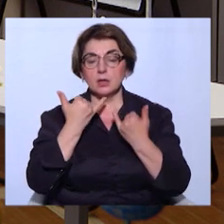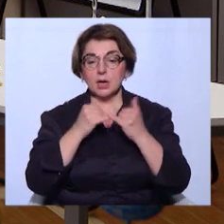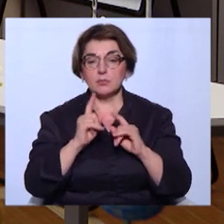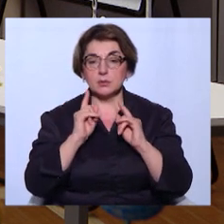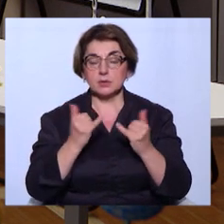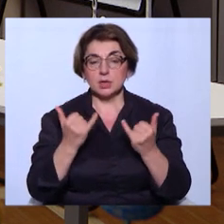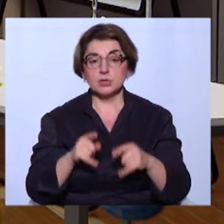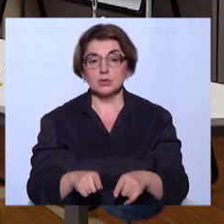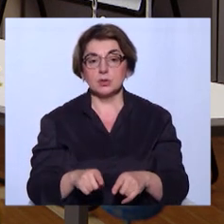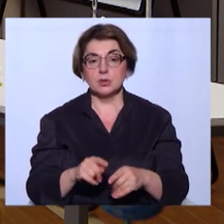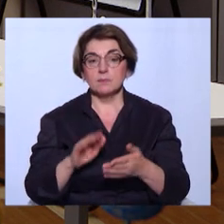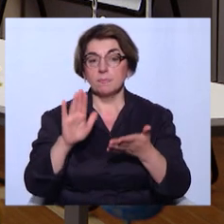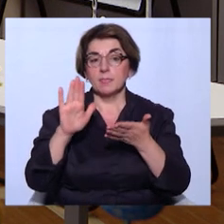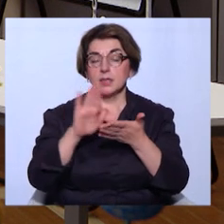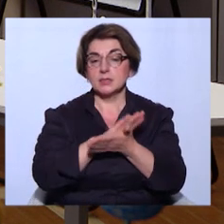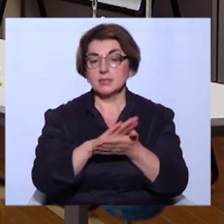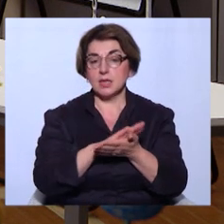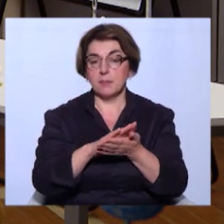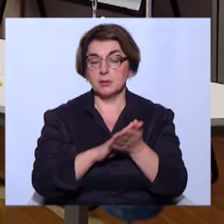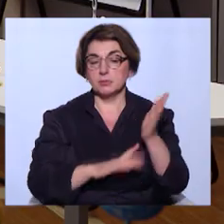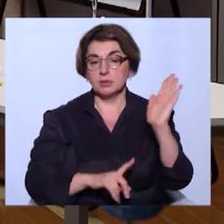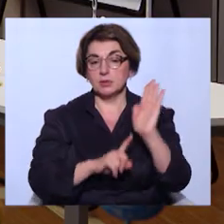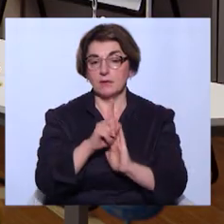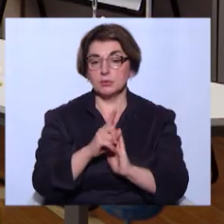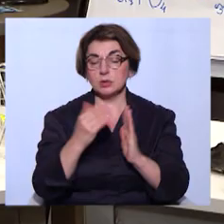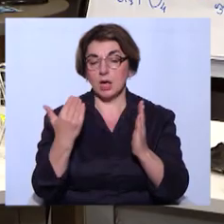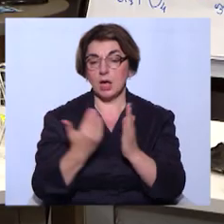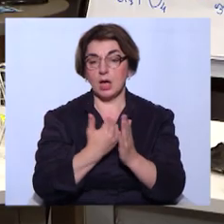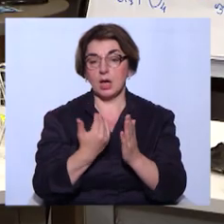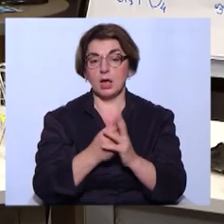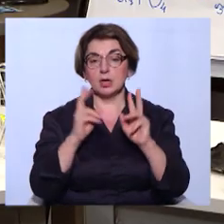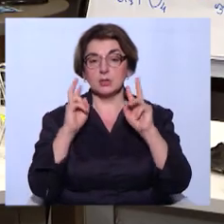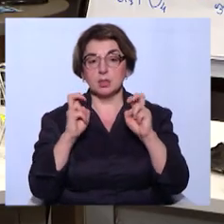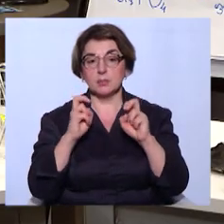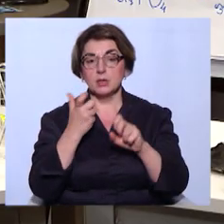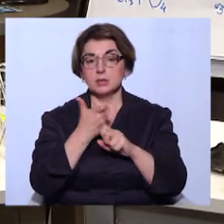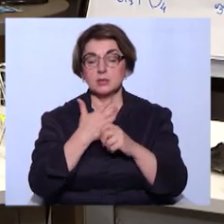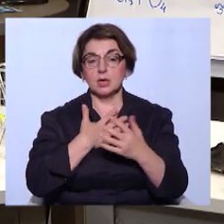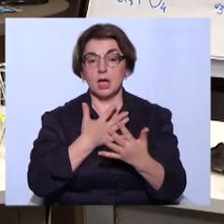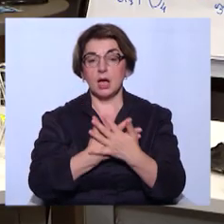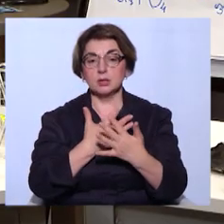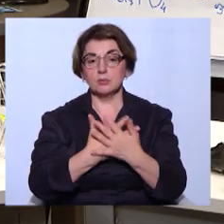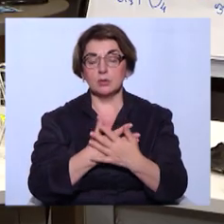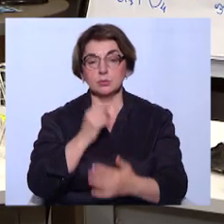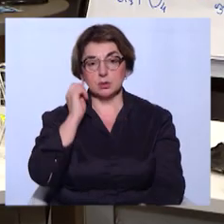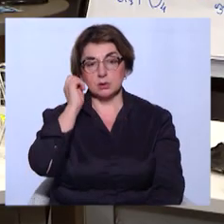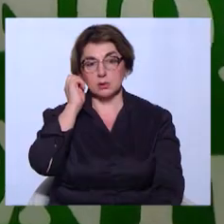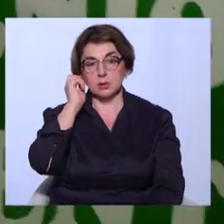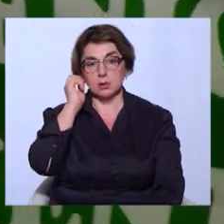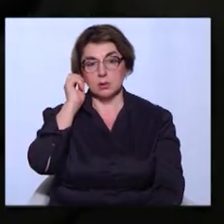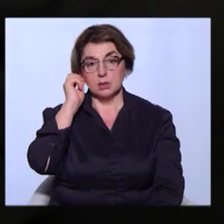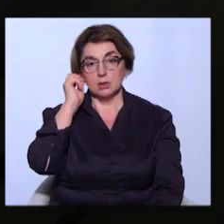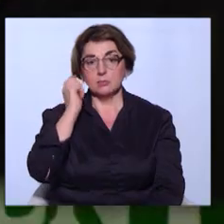დღეს საპლით მინდა დავიწყო შენი ახალი თემა, რომელიც ძალიან აქტუალურია. საიდან წარმოდგა